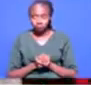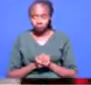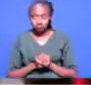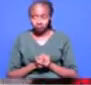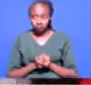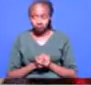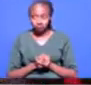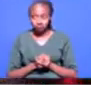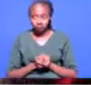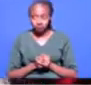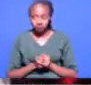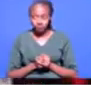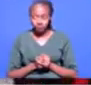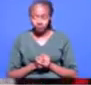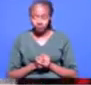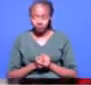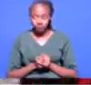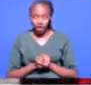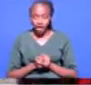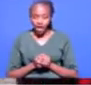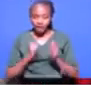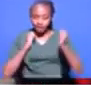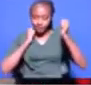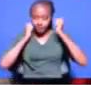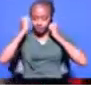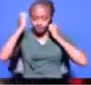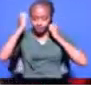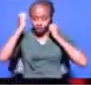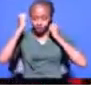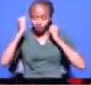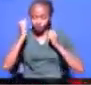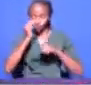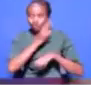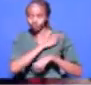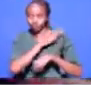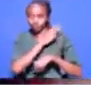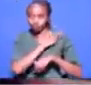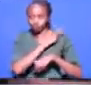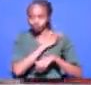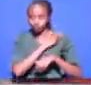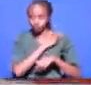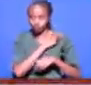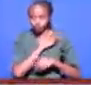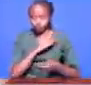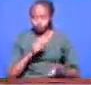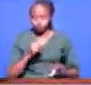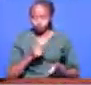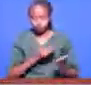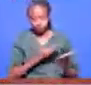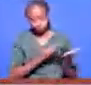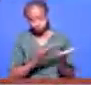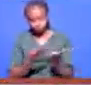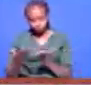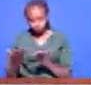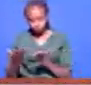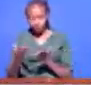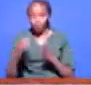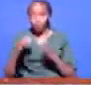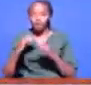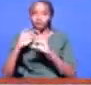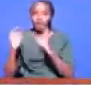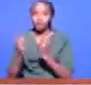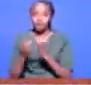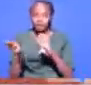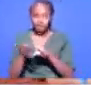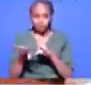Officers wetu wa kijeshi, officers wetu wa kijeshi, sasa tusaidie the family members, the